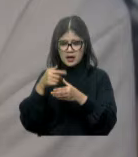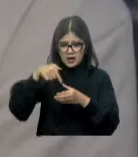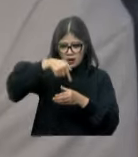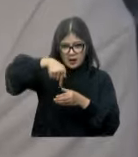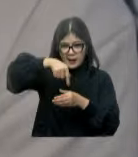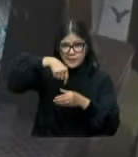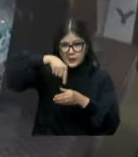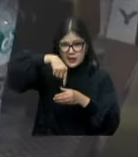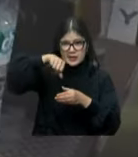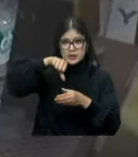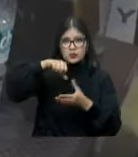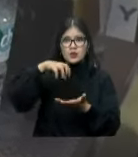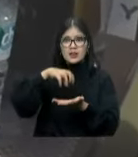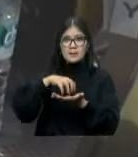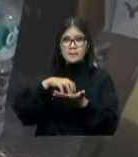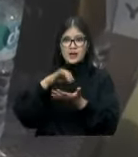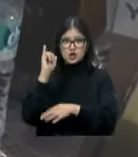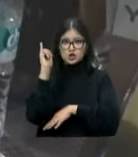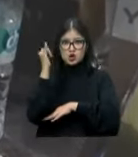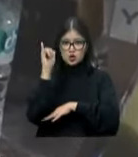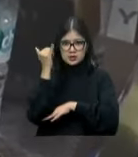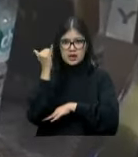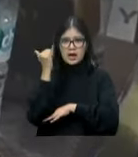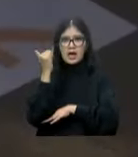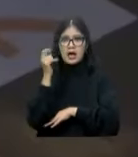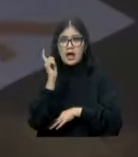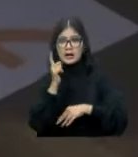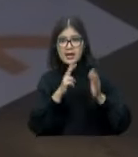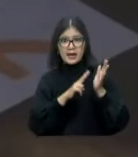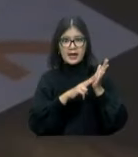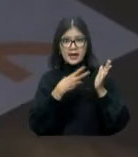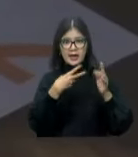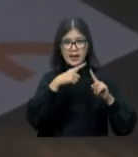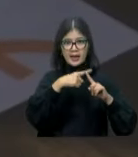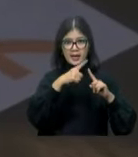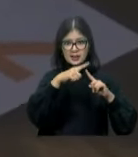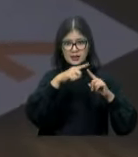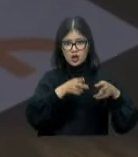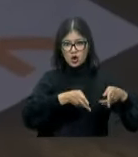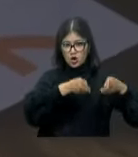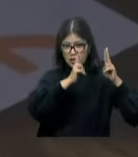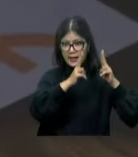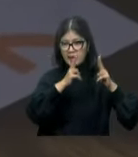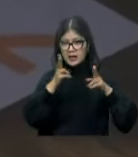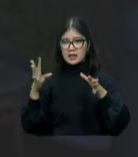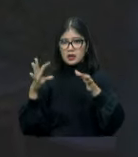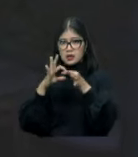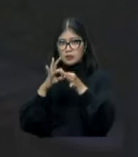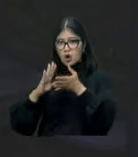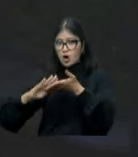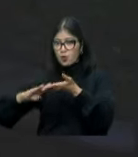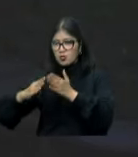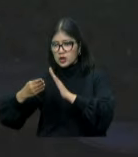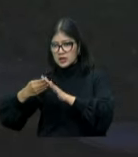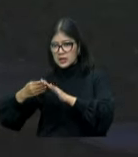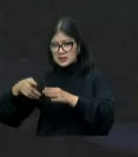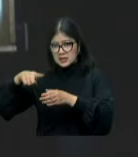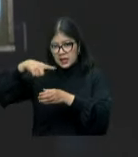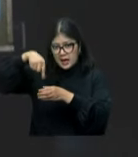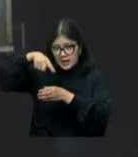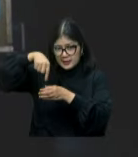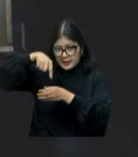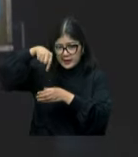di Yogyakarta. Kompetisi ini digelar oleh Next Hotel Yogyakarta bersama Ola Komunitas Latte Artis. Digelar di AHA